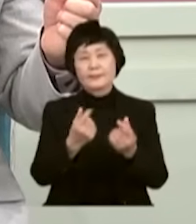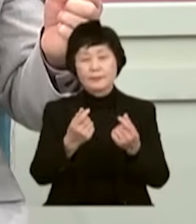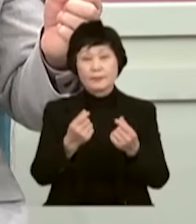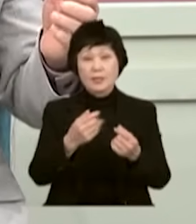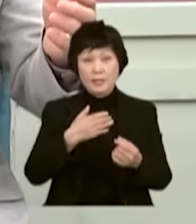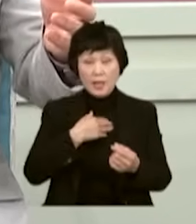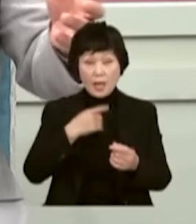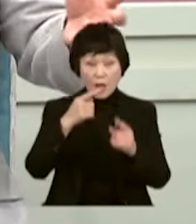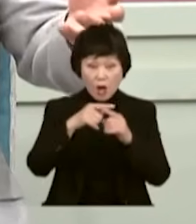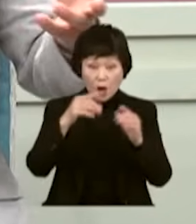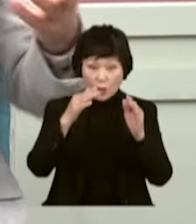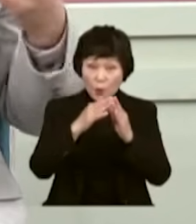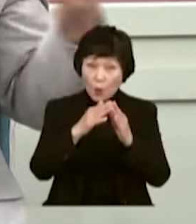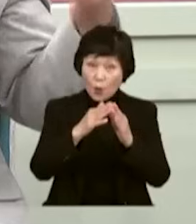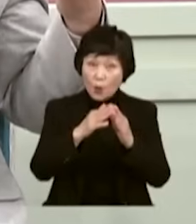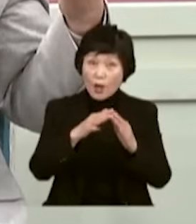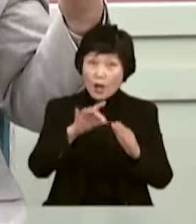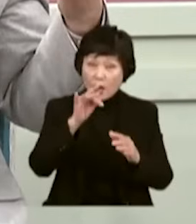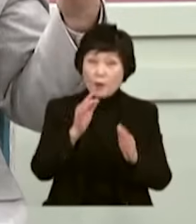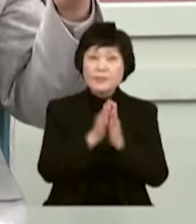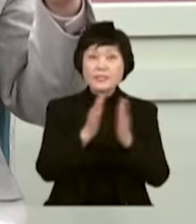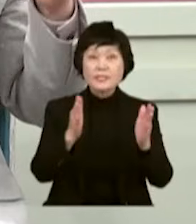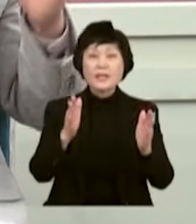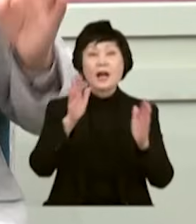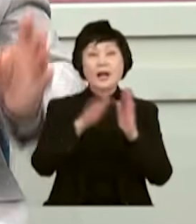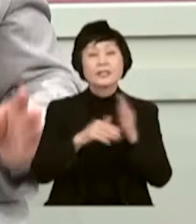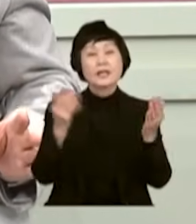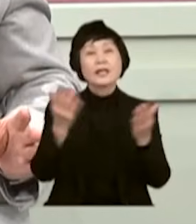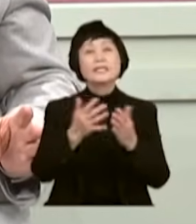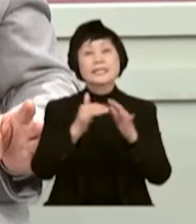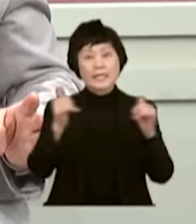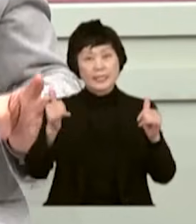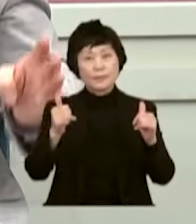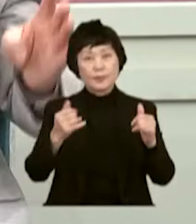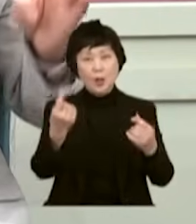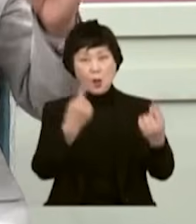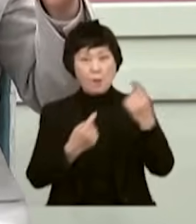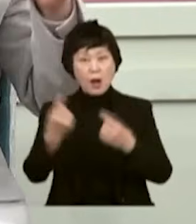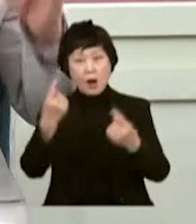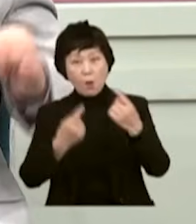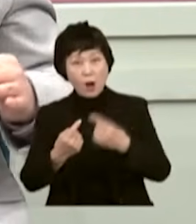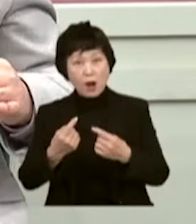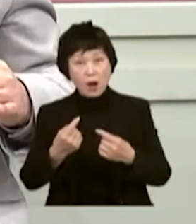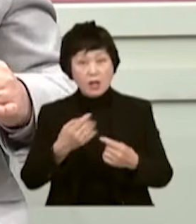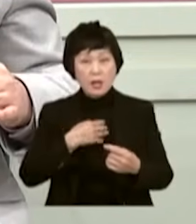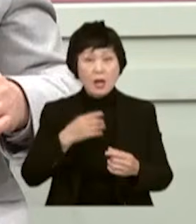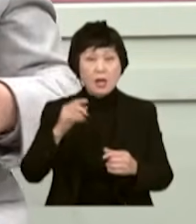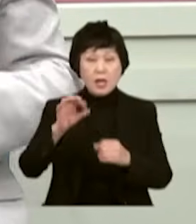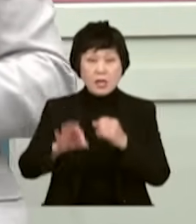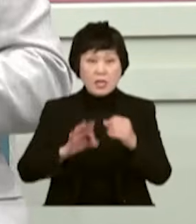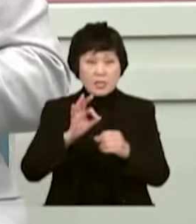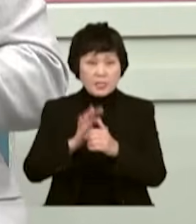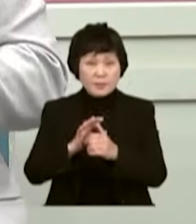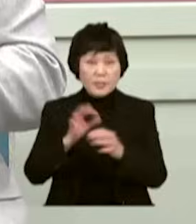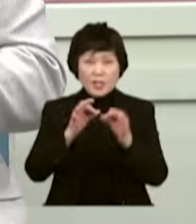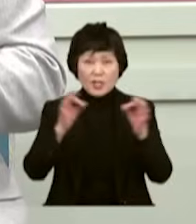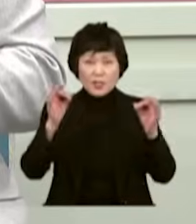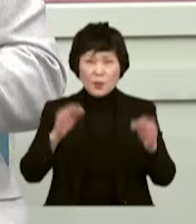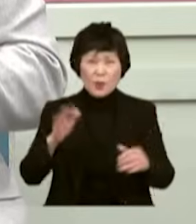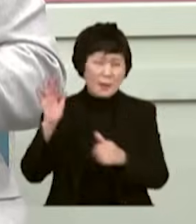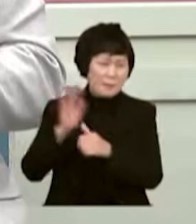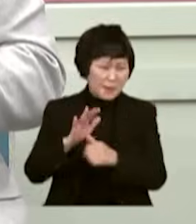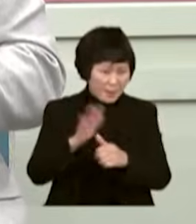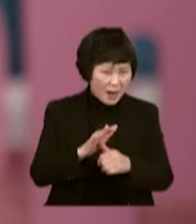하는데 일꾼들이 막 들어와요. 나는 10년 재수한 사람인데. 되는 일이 없던 사람인데 하나님 앞에 막